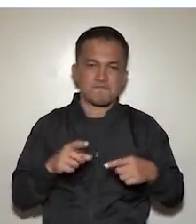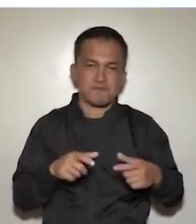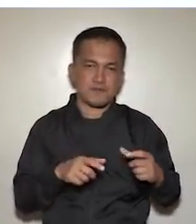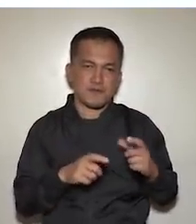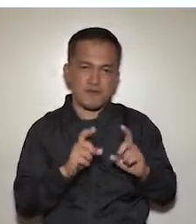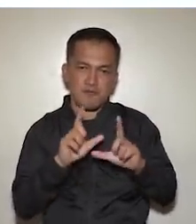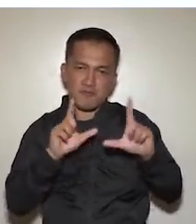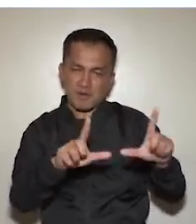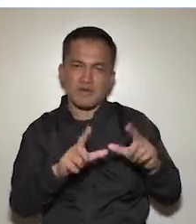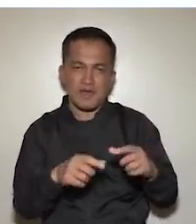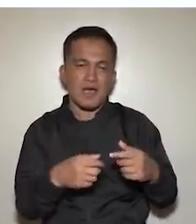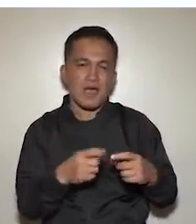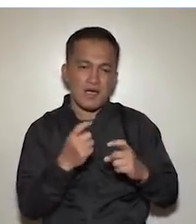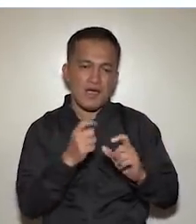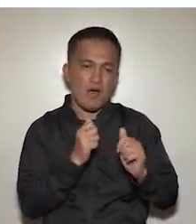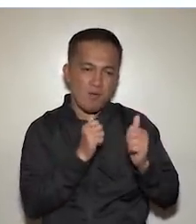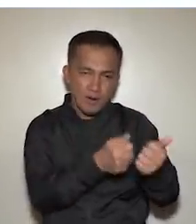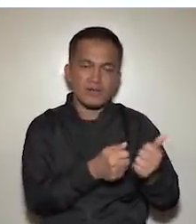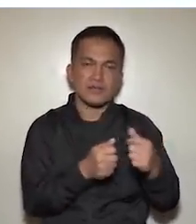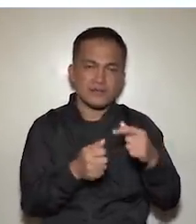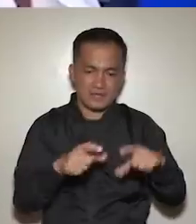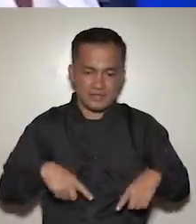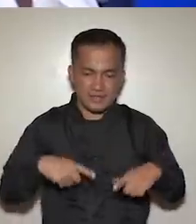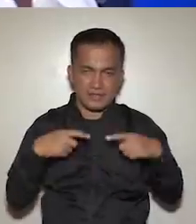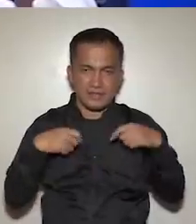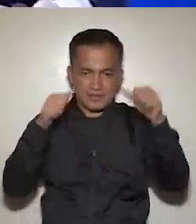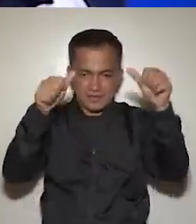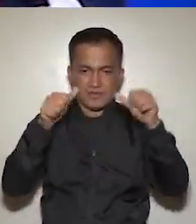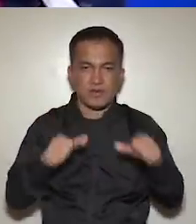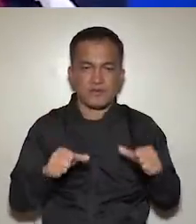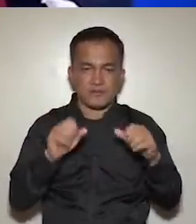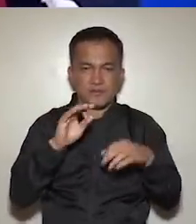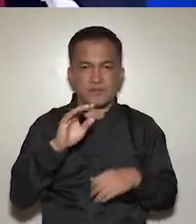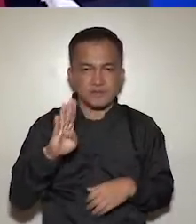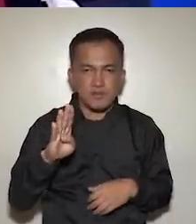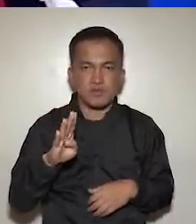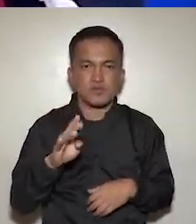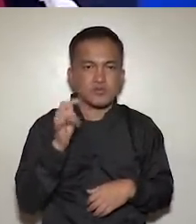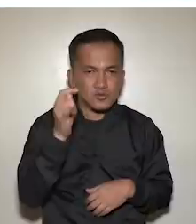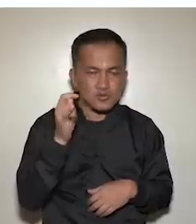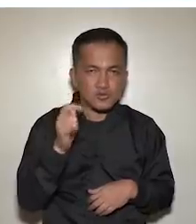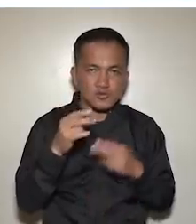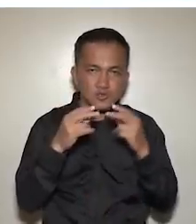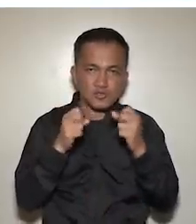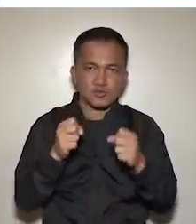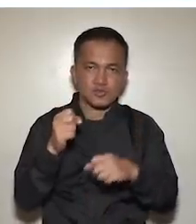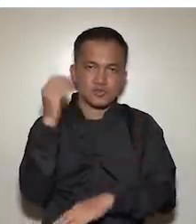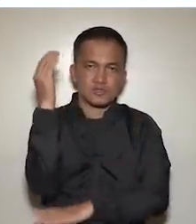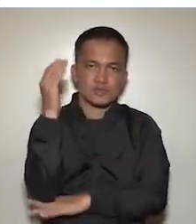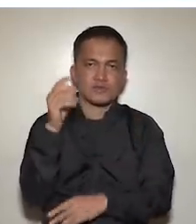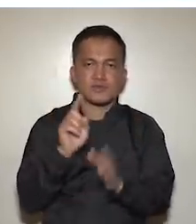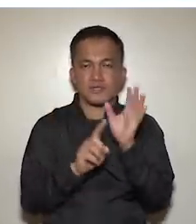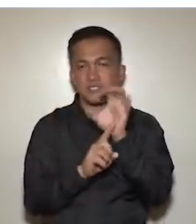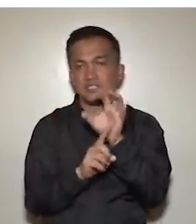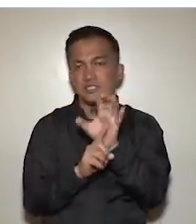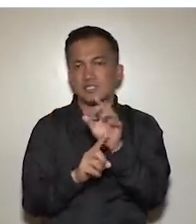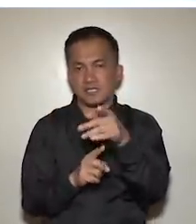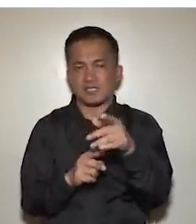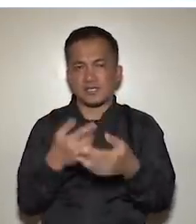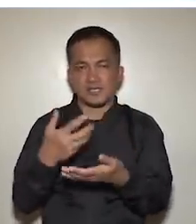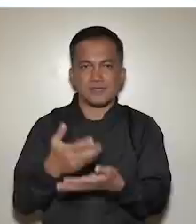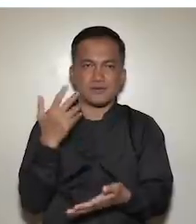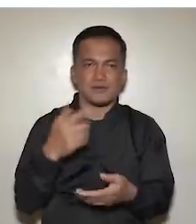at napakaraming regalo. Yan po yung live. Tapos ipopost po namin sa Facebook, sa YouTube. Inyong news ko po sa tanghali. Sisikat ka